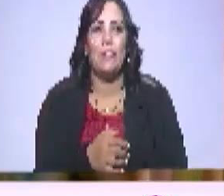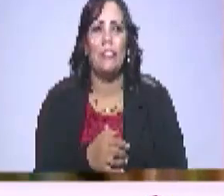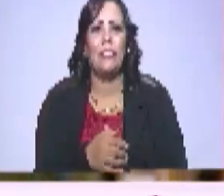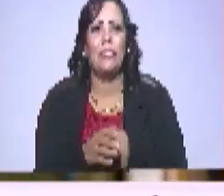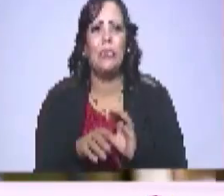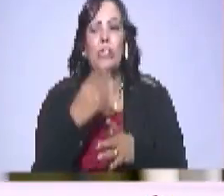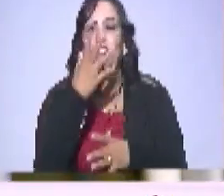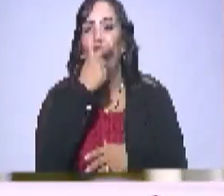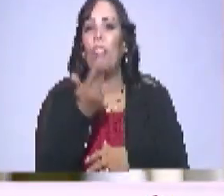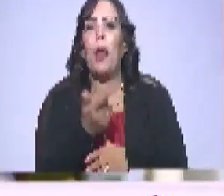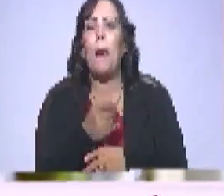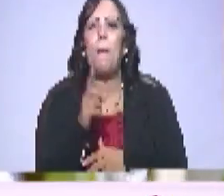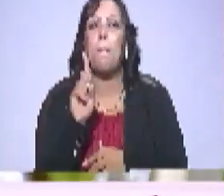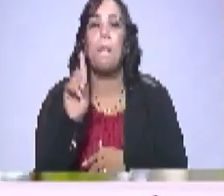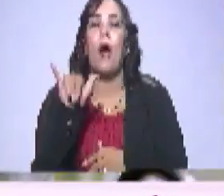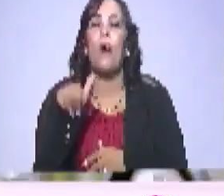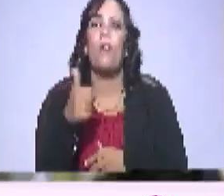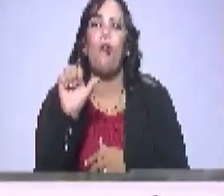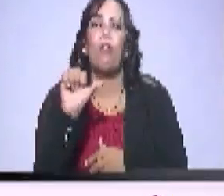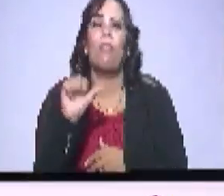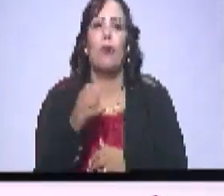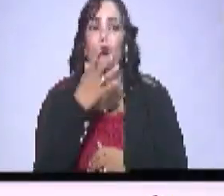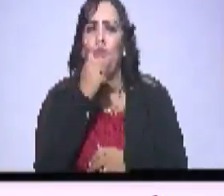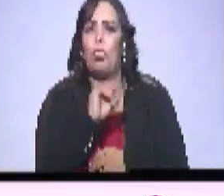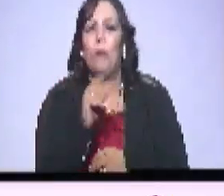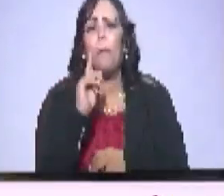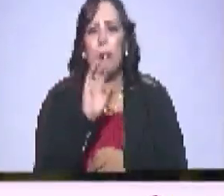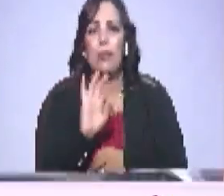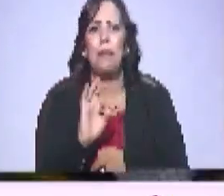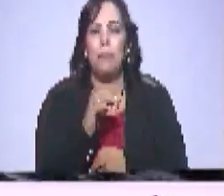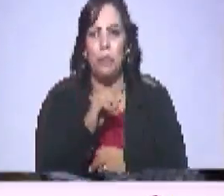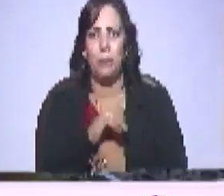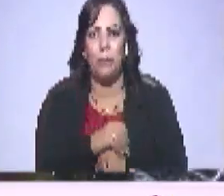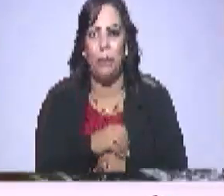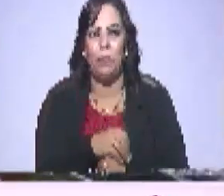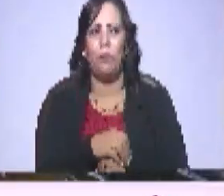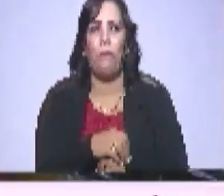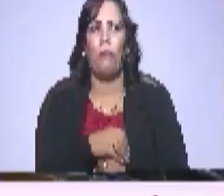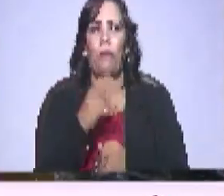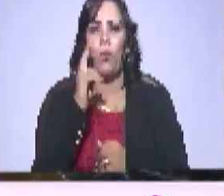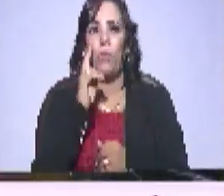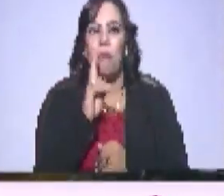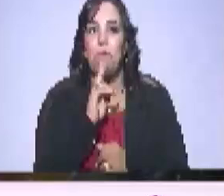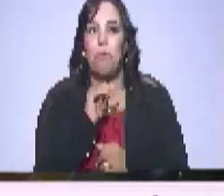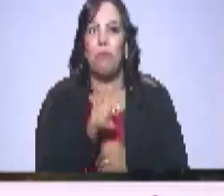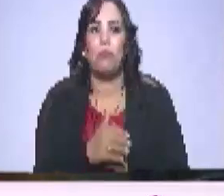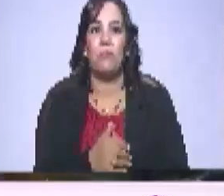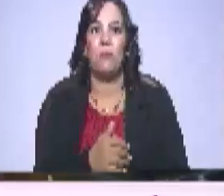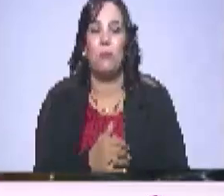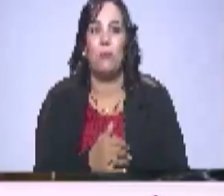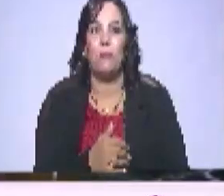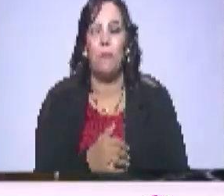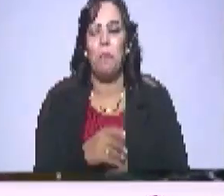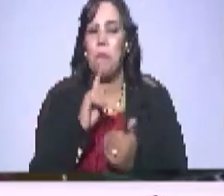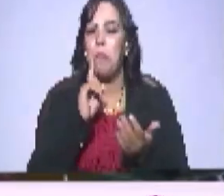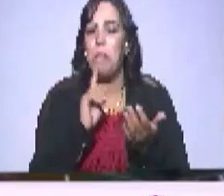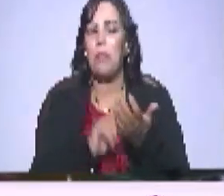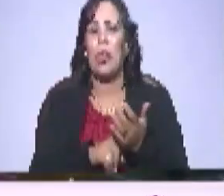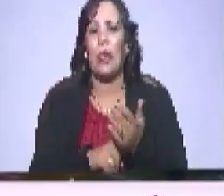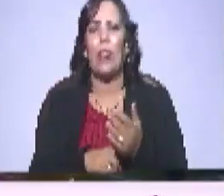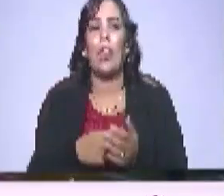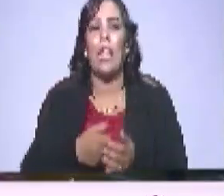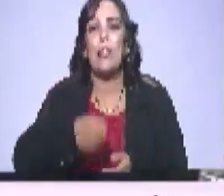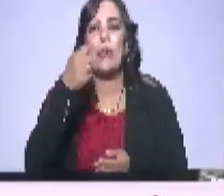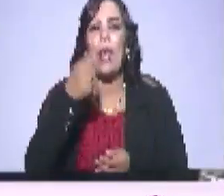اعتبريها بياض، اكن بياض. سمكه البياض شبهها بالظبط. سمكه البياض شبهها بالظبط. تسلم ايدك يا